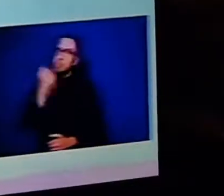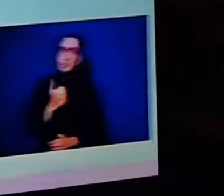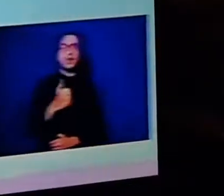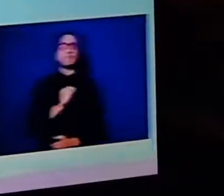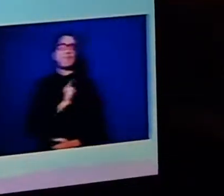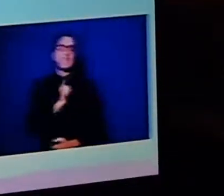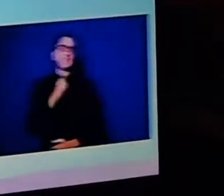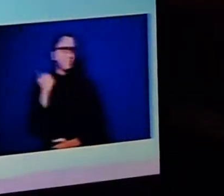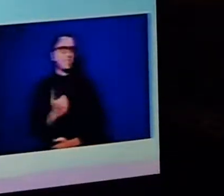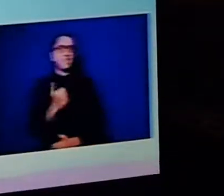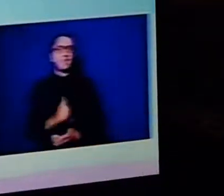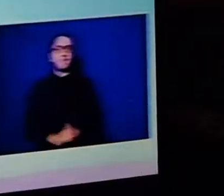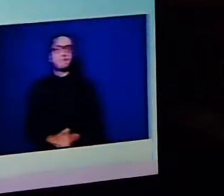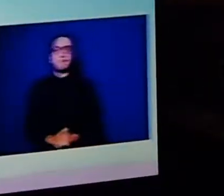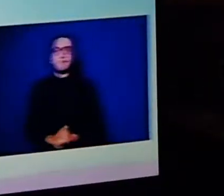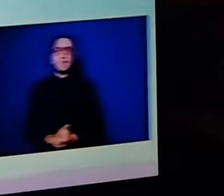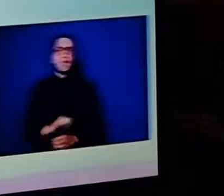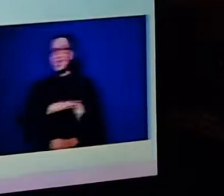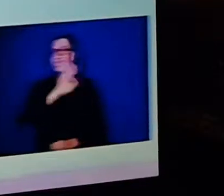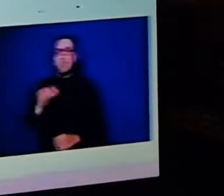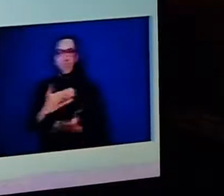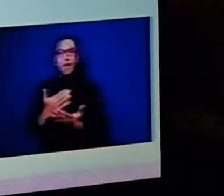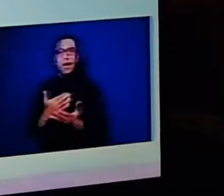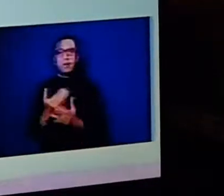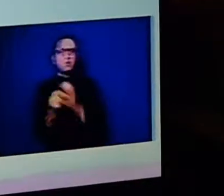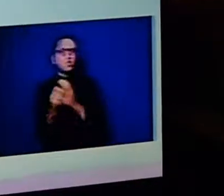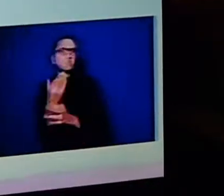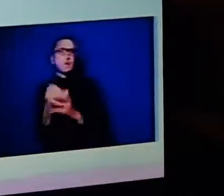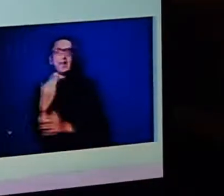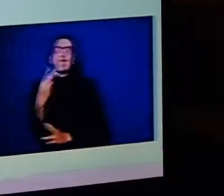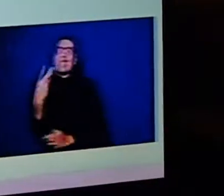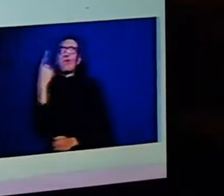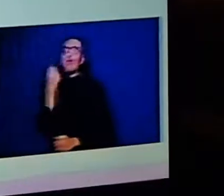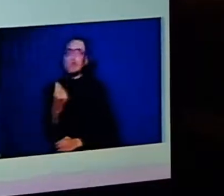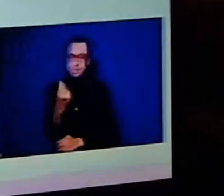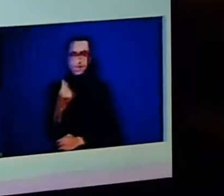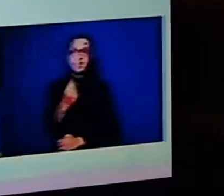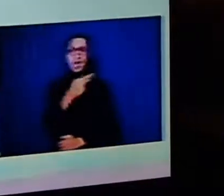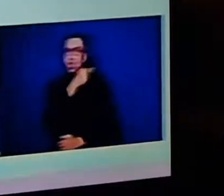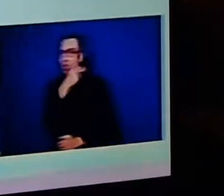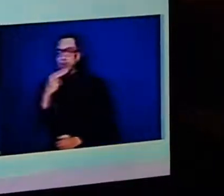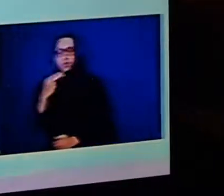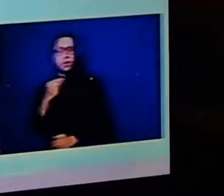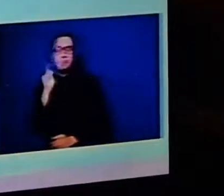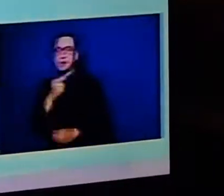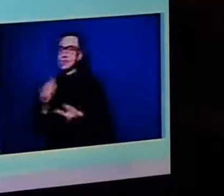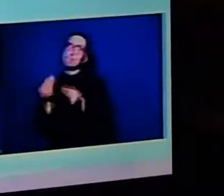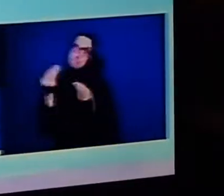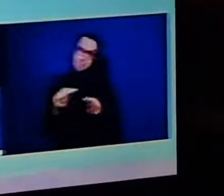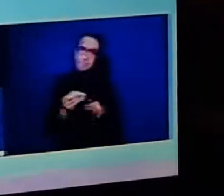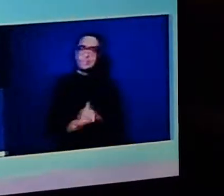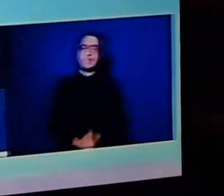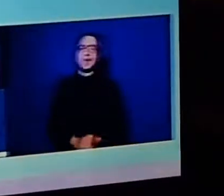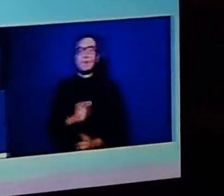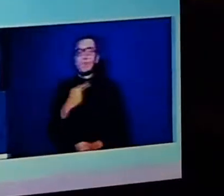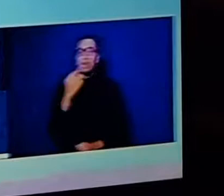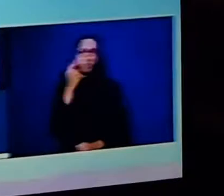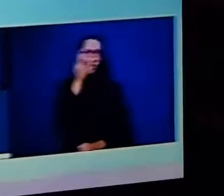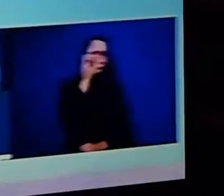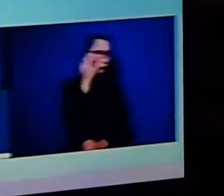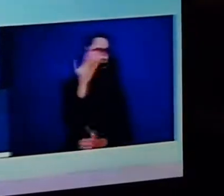akan mengamankan semua sumber-sumber ekonomi bangsa Indonesia. Kita akan menjaga pundi-pundi bangsa Indonesia